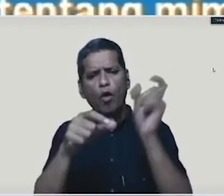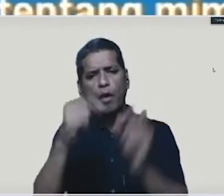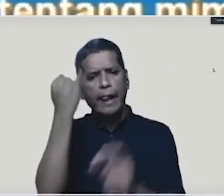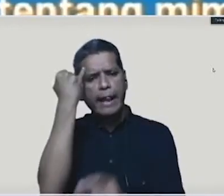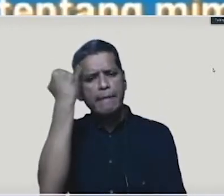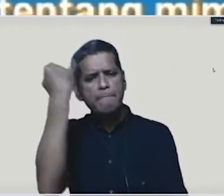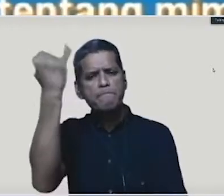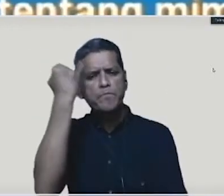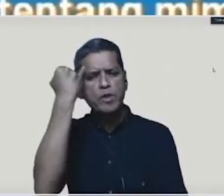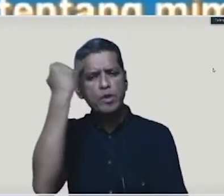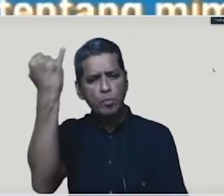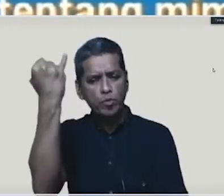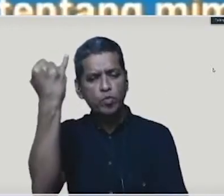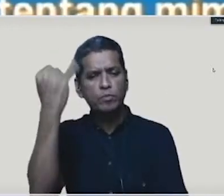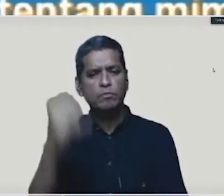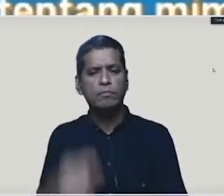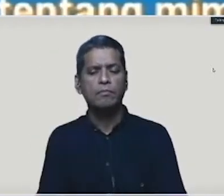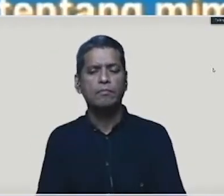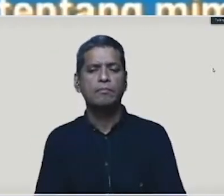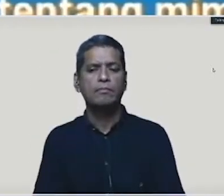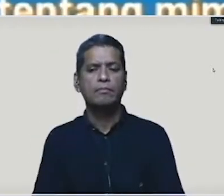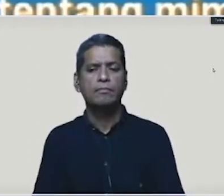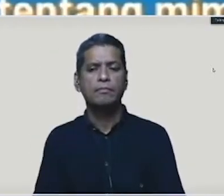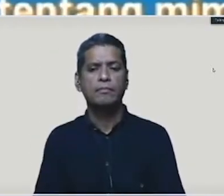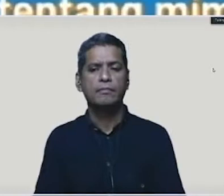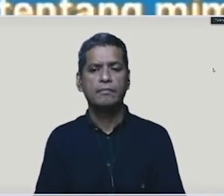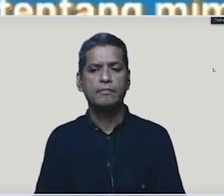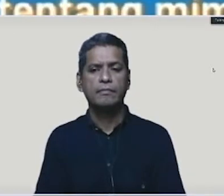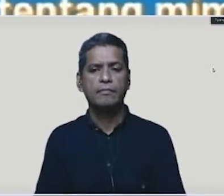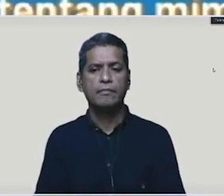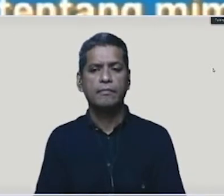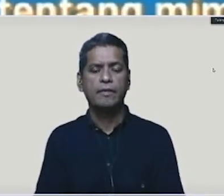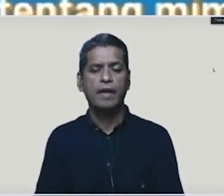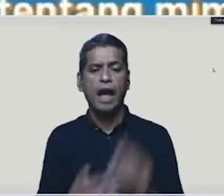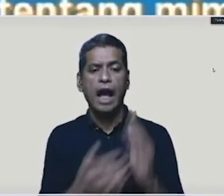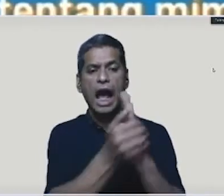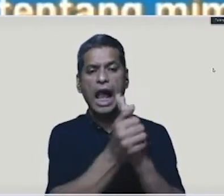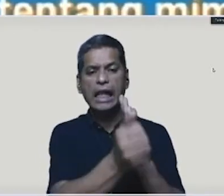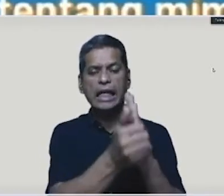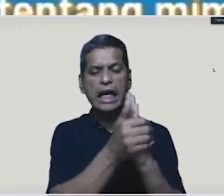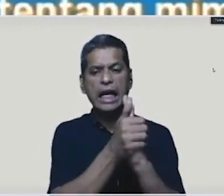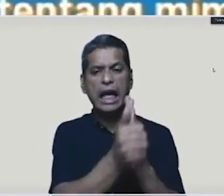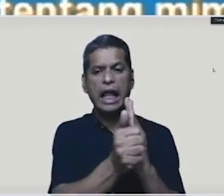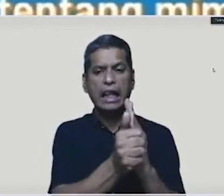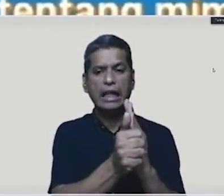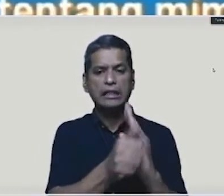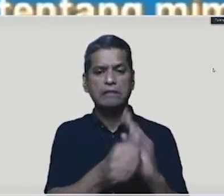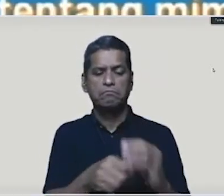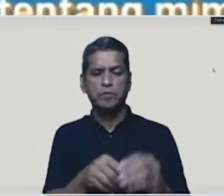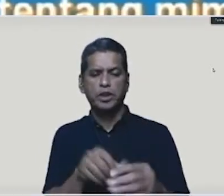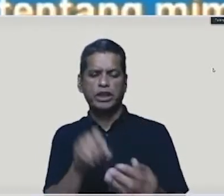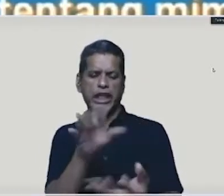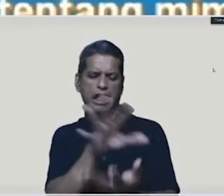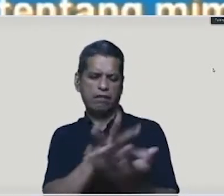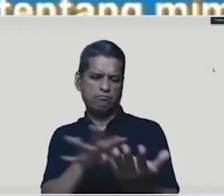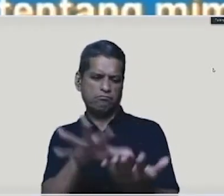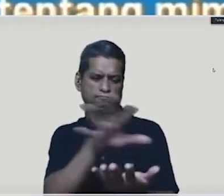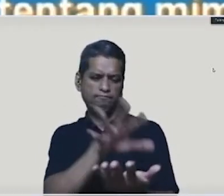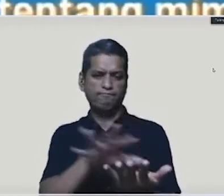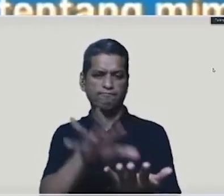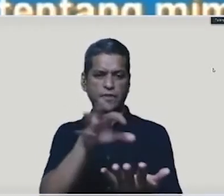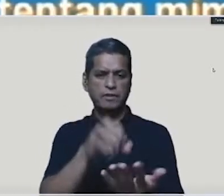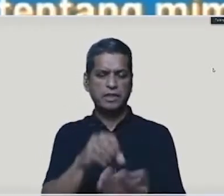magicians atau orang-orang ahli-ahli sihir Sudah